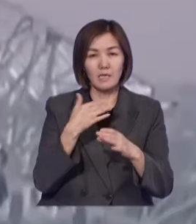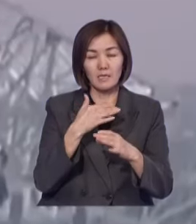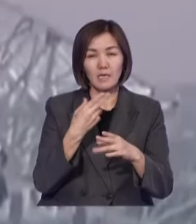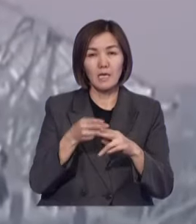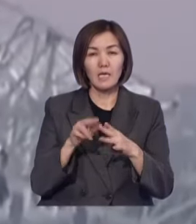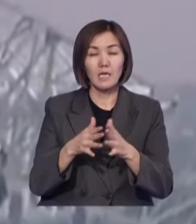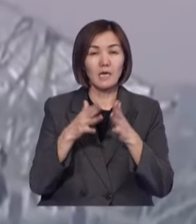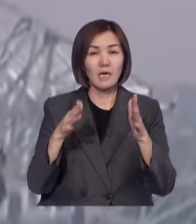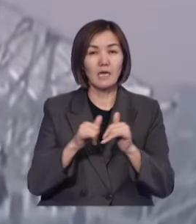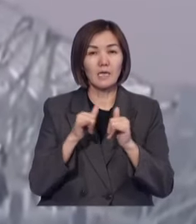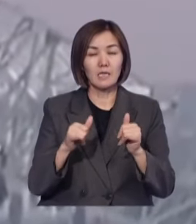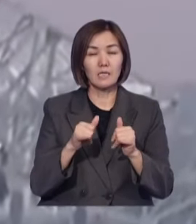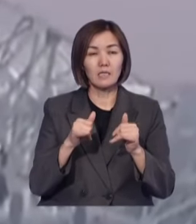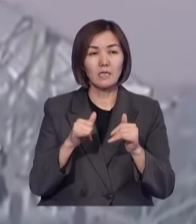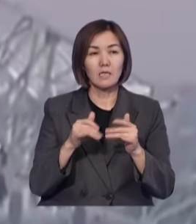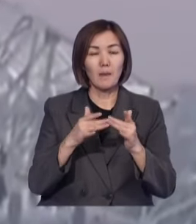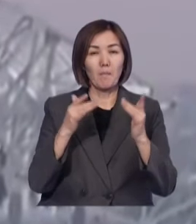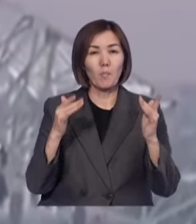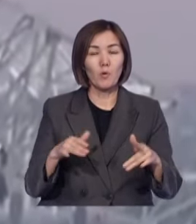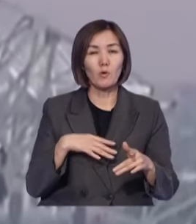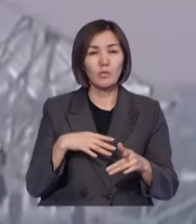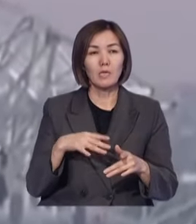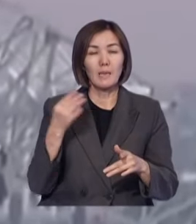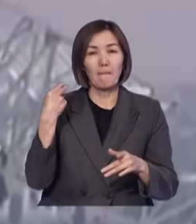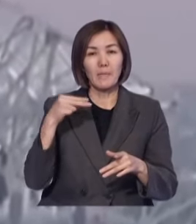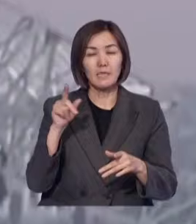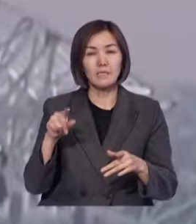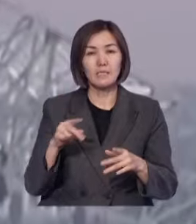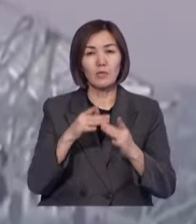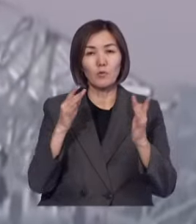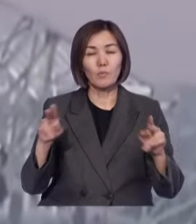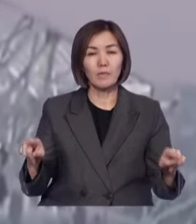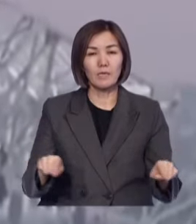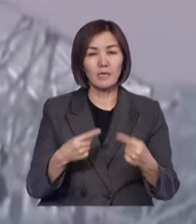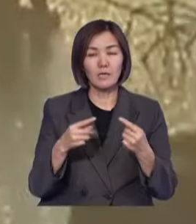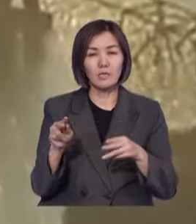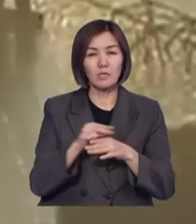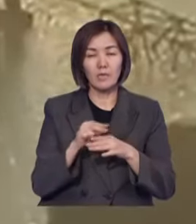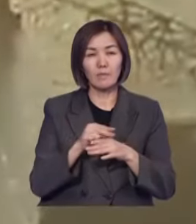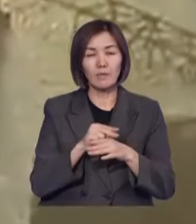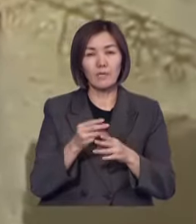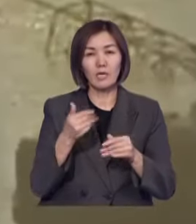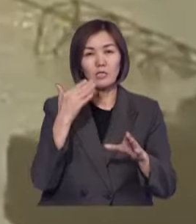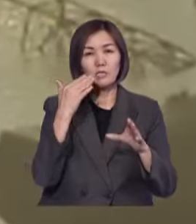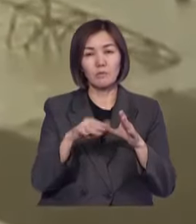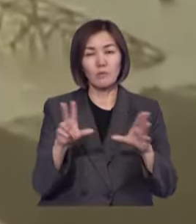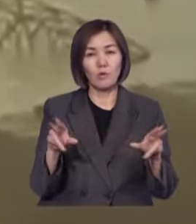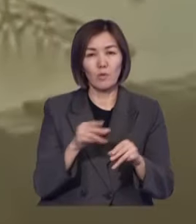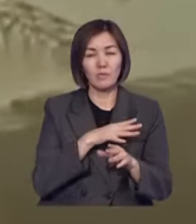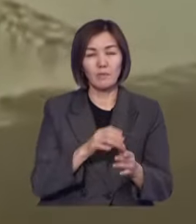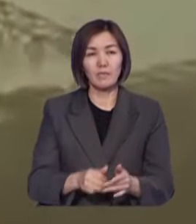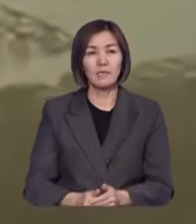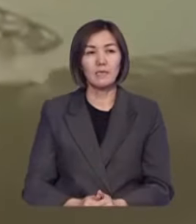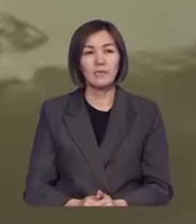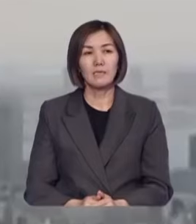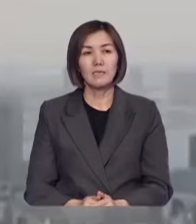ең қарқынды порт саналады. Президент Джо Байден көпірді қалпына келтіруге және федералды қаражат жіберуге уәде берді.